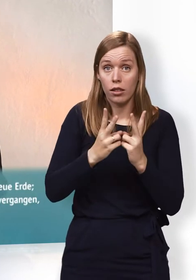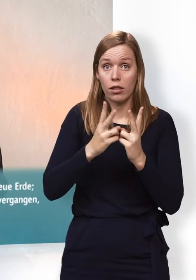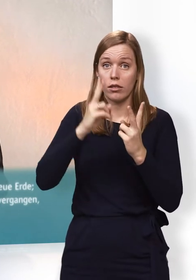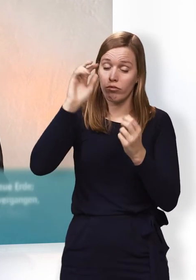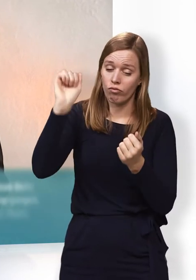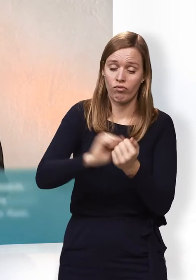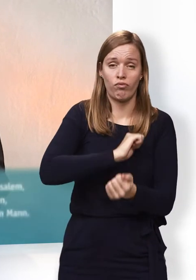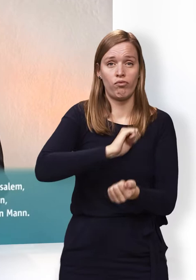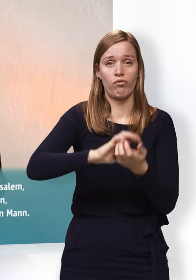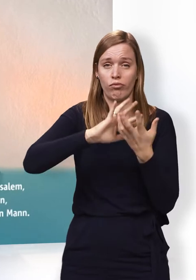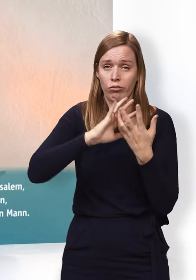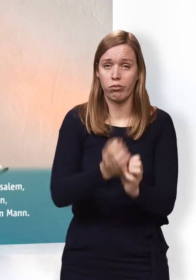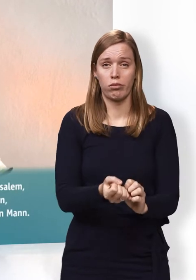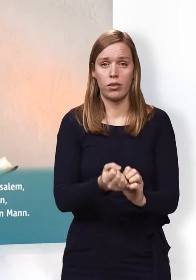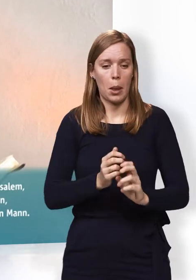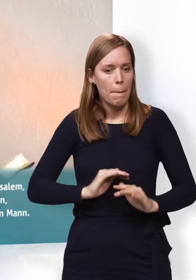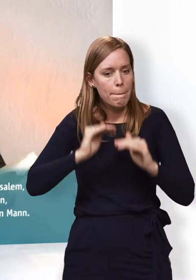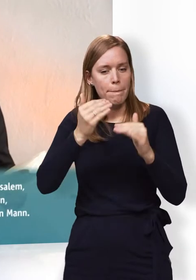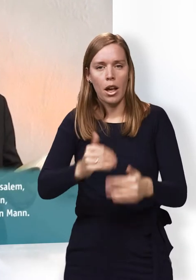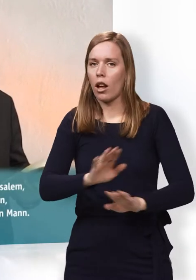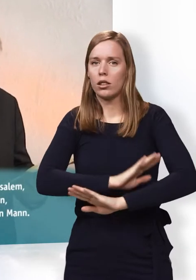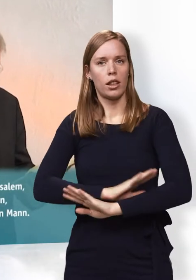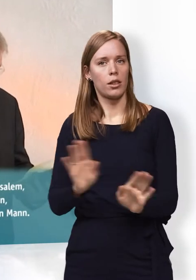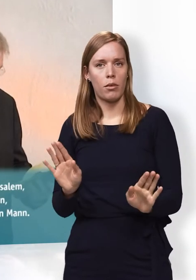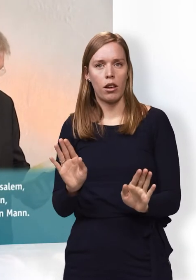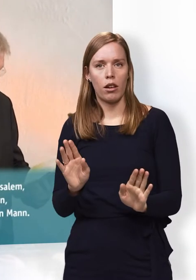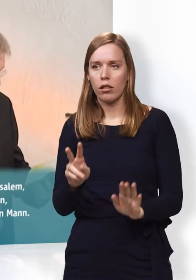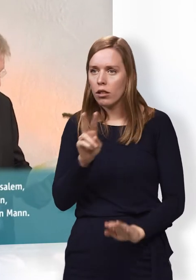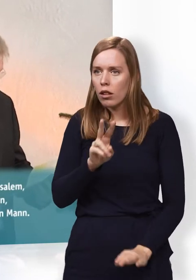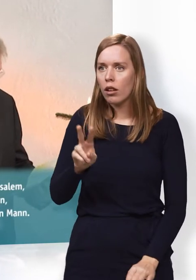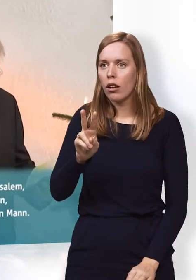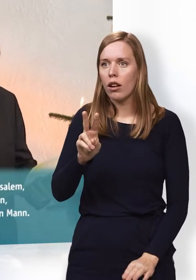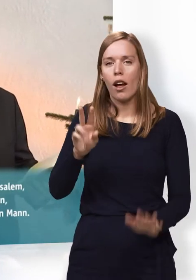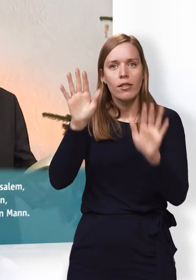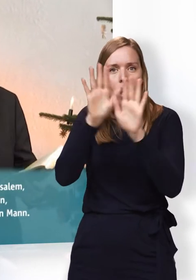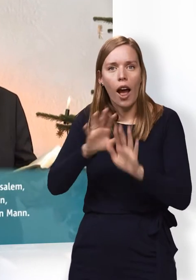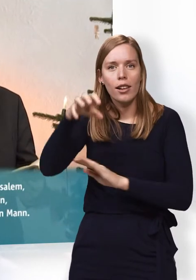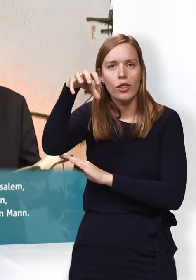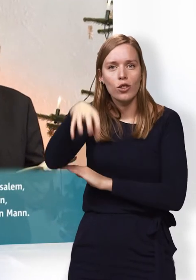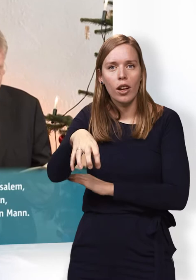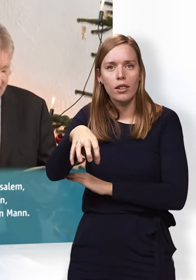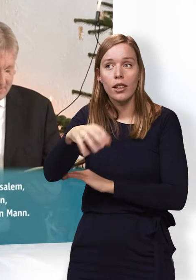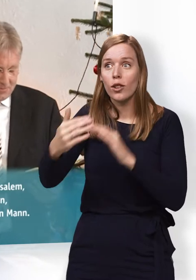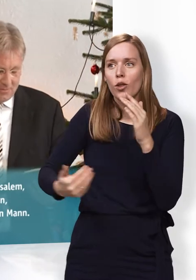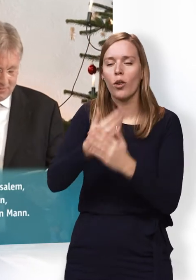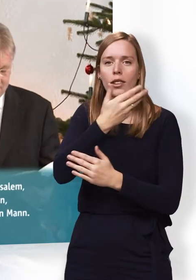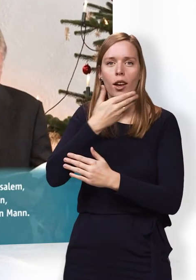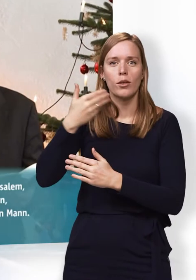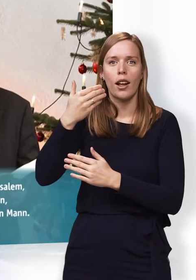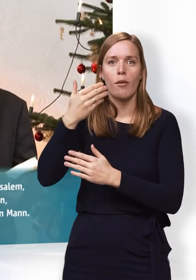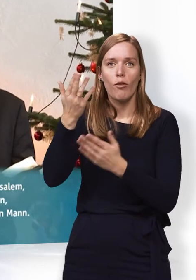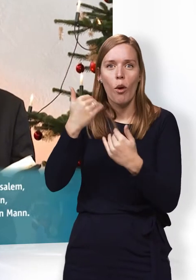mehr. Und ich sah die heilige Stadt, das neue Jerusalem, von Gott aus dem Himmel